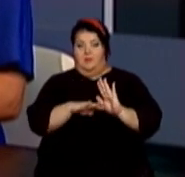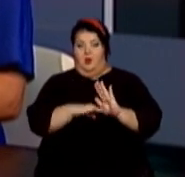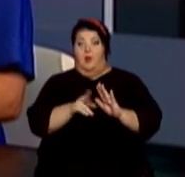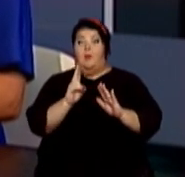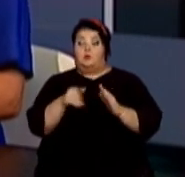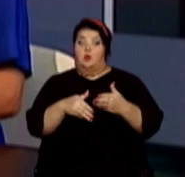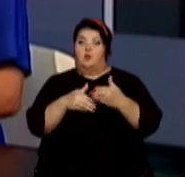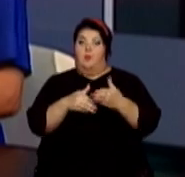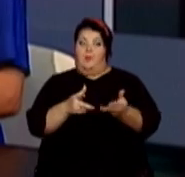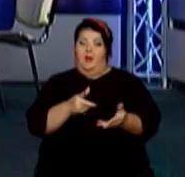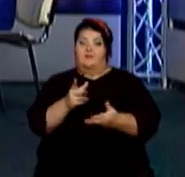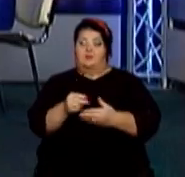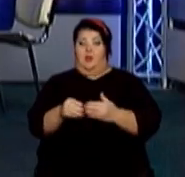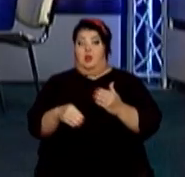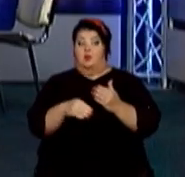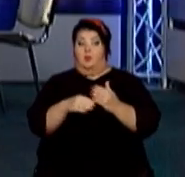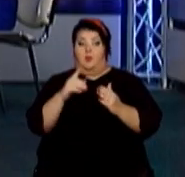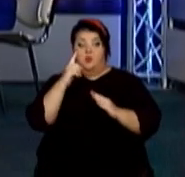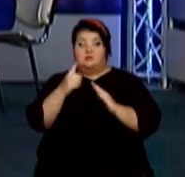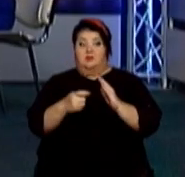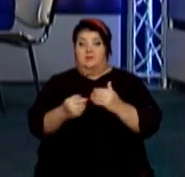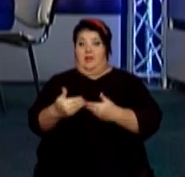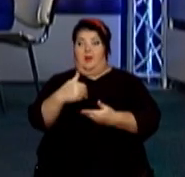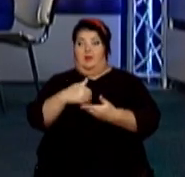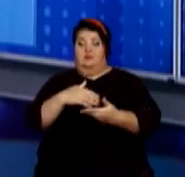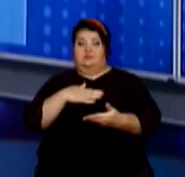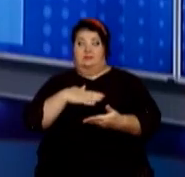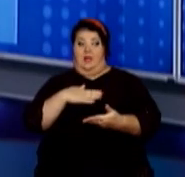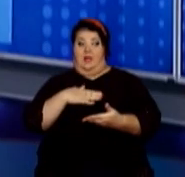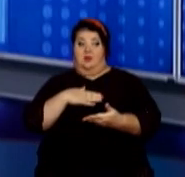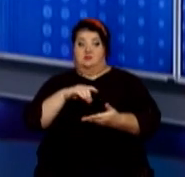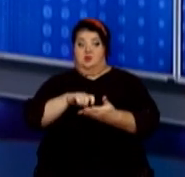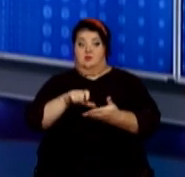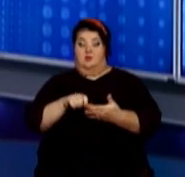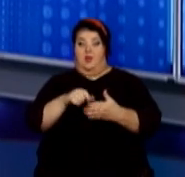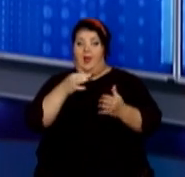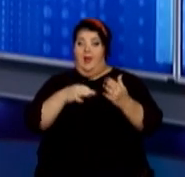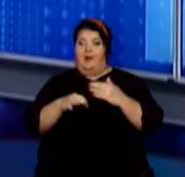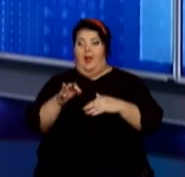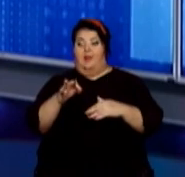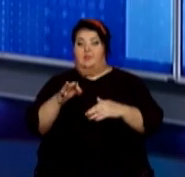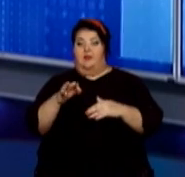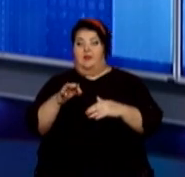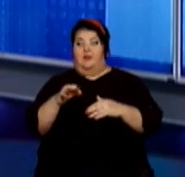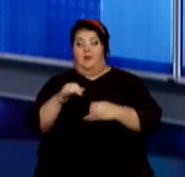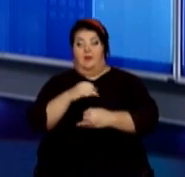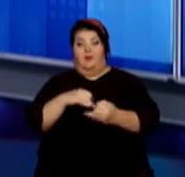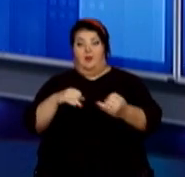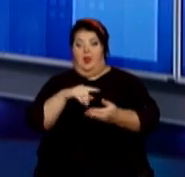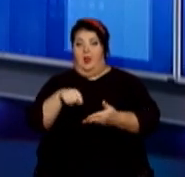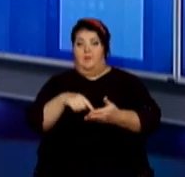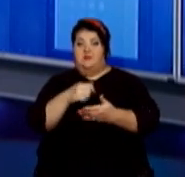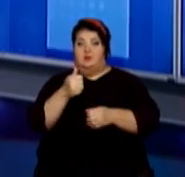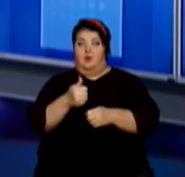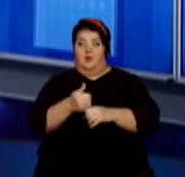допоможе з'ясувати гість нашої студії Роман Широких, радник міського голови Полтави з питань